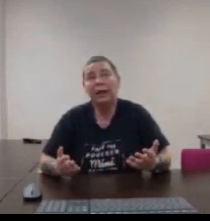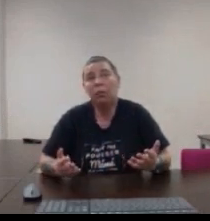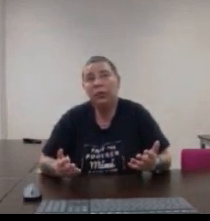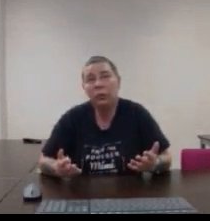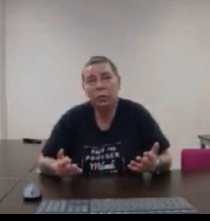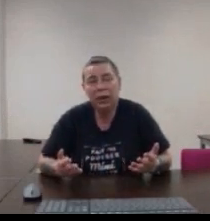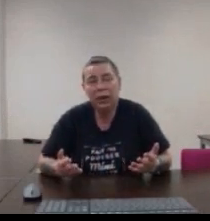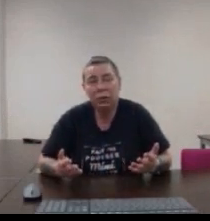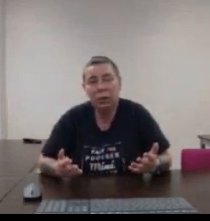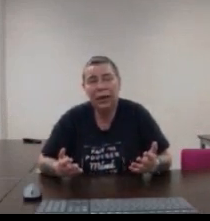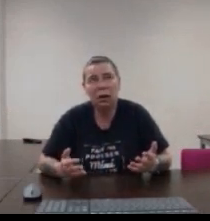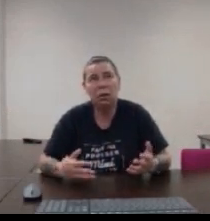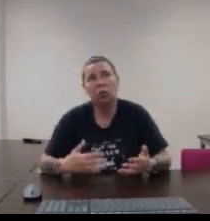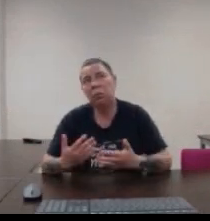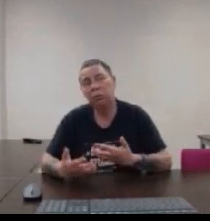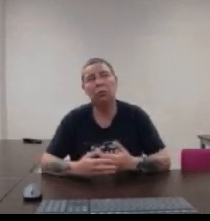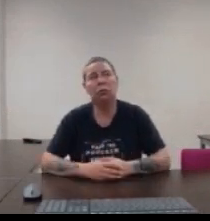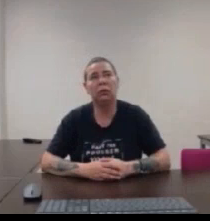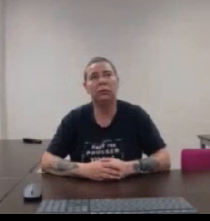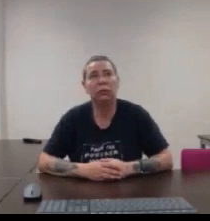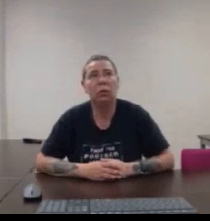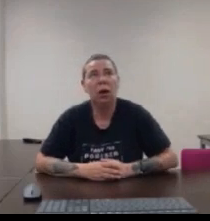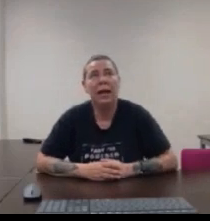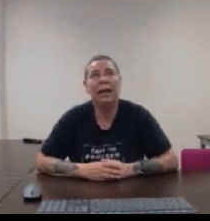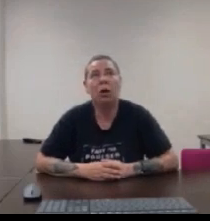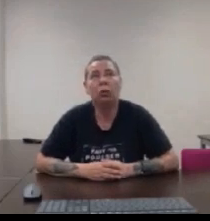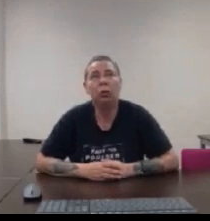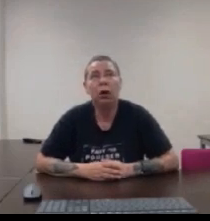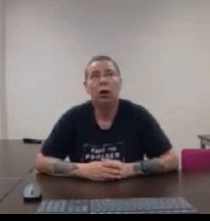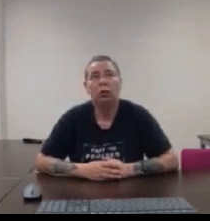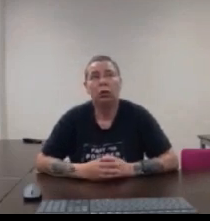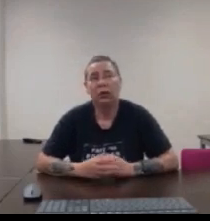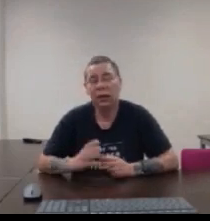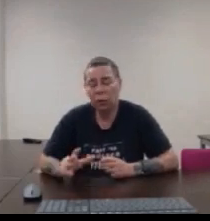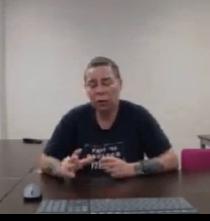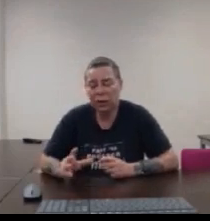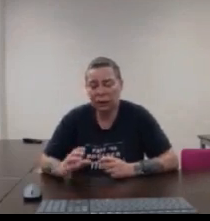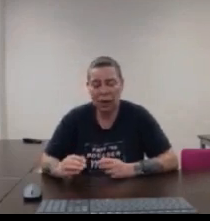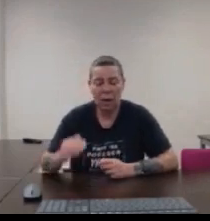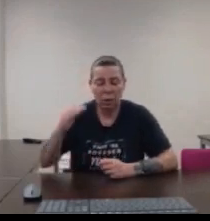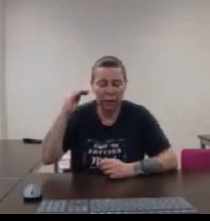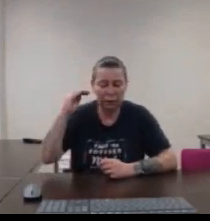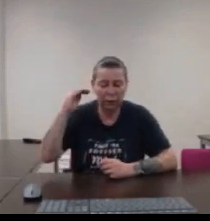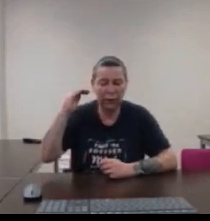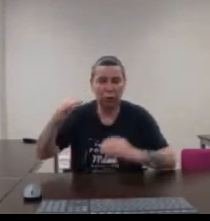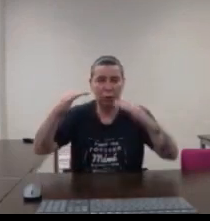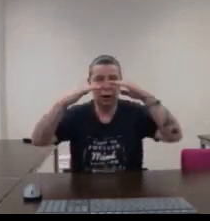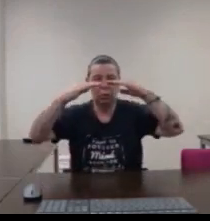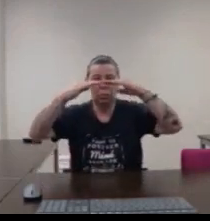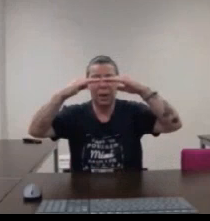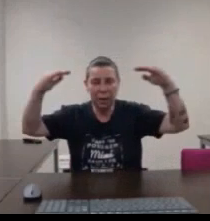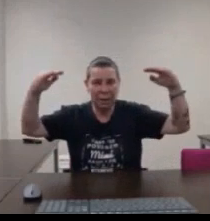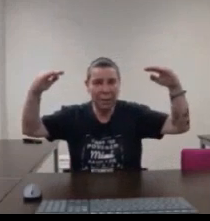plus on a d'écran, plus c'est compliqué, on est bien d'accord. On est plus souvent sur des configurations écran double. Donc ce qu'il faut retenir, c'est que vos